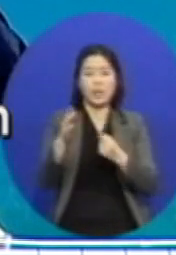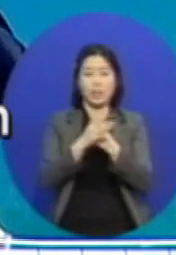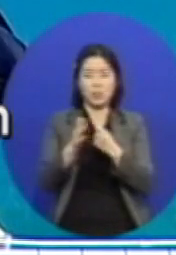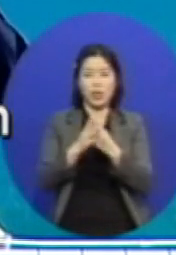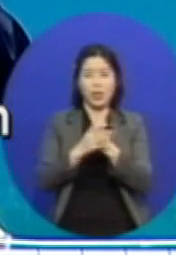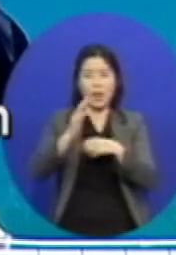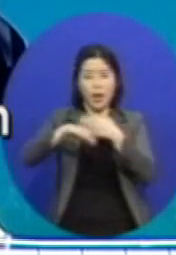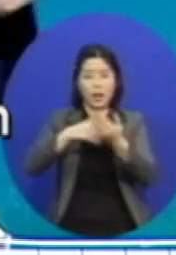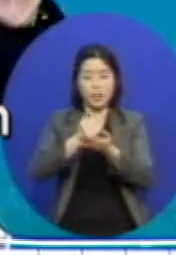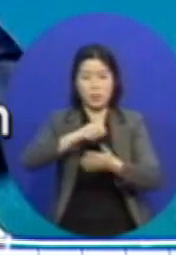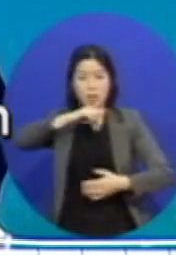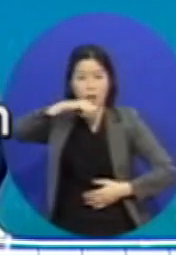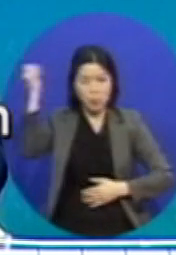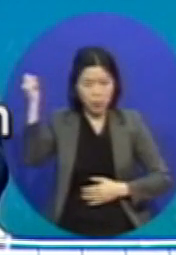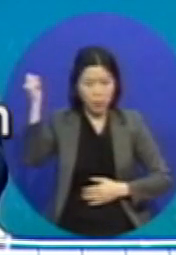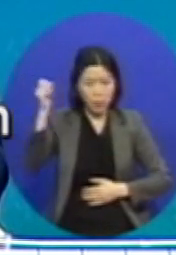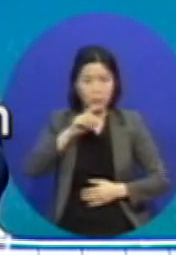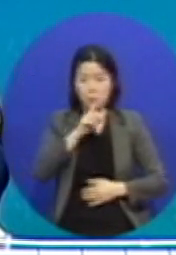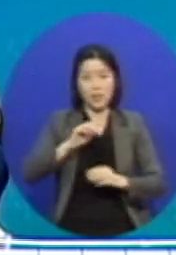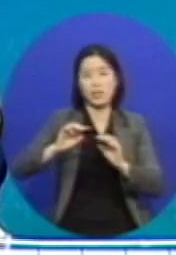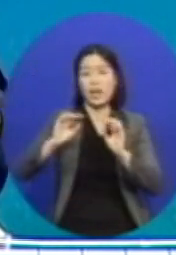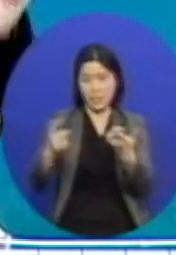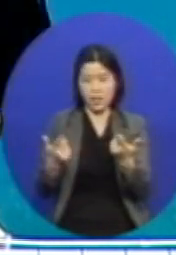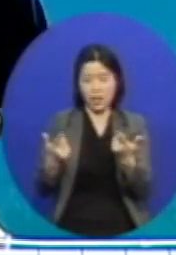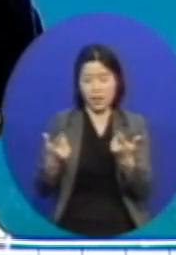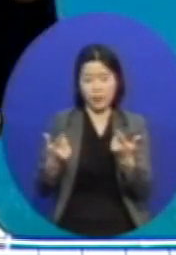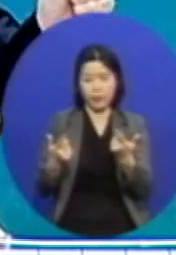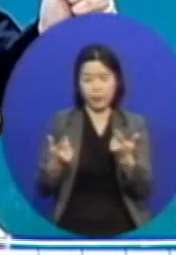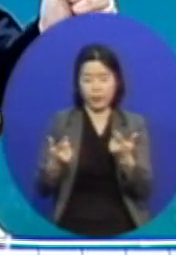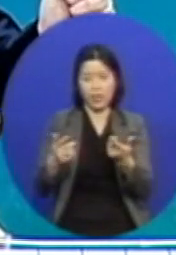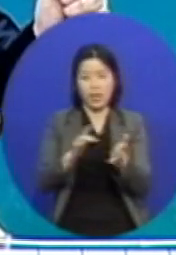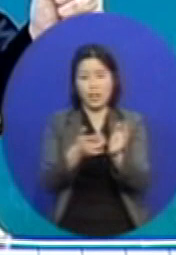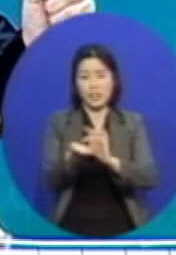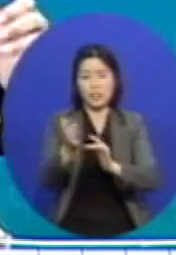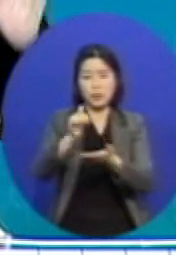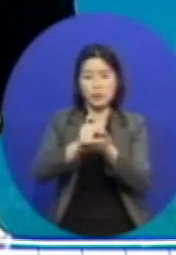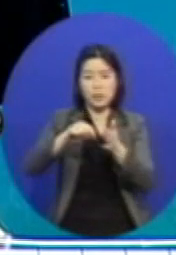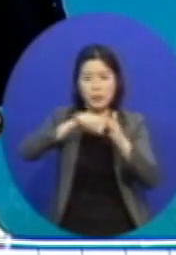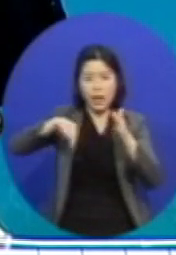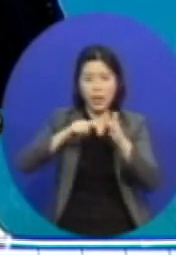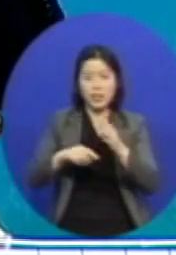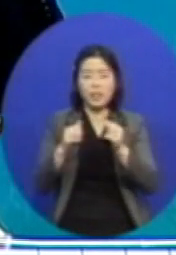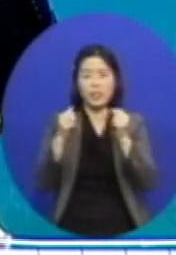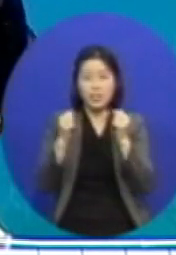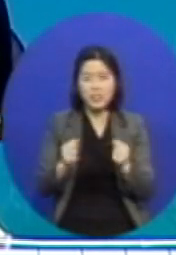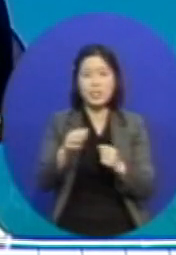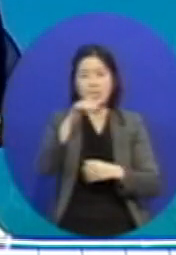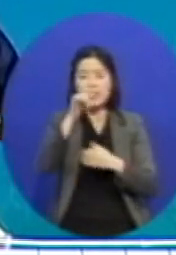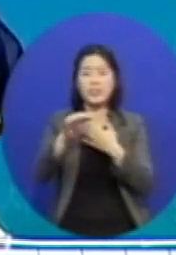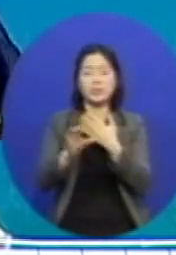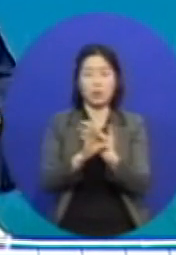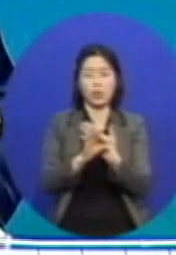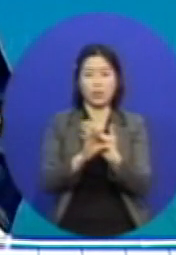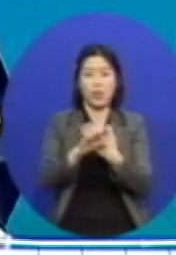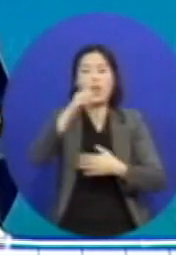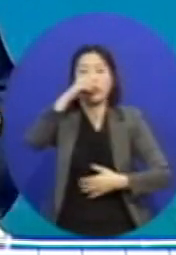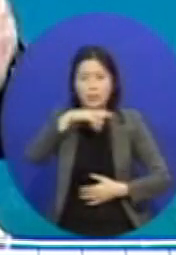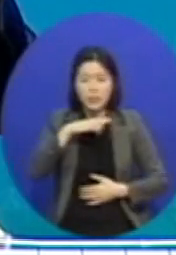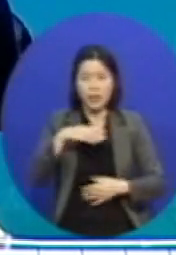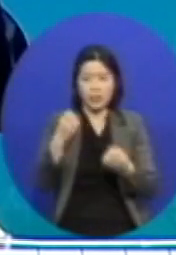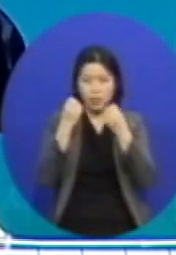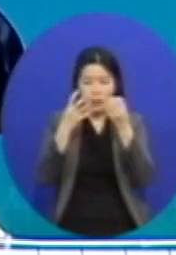합격 을해 가지고 되어 지는 게 아니고 예수님 안에 있으면 그냥 피조물이 된거예요